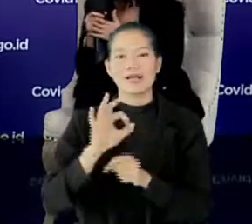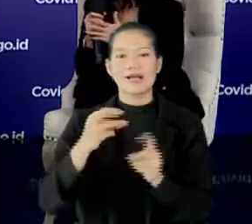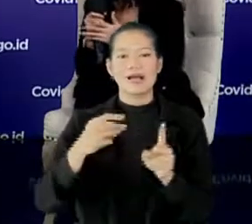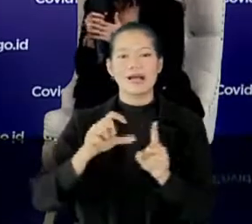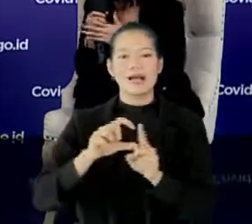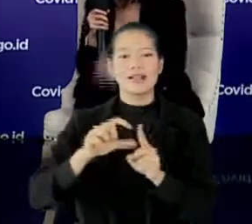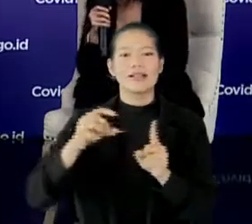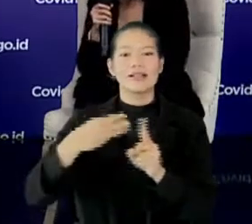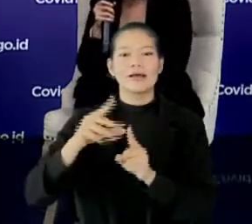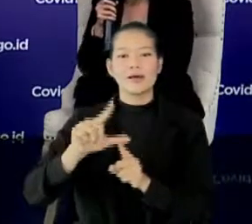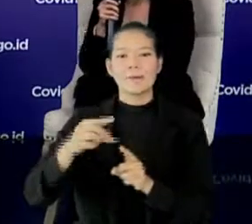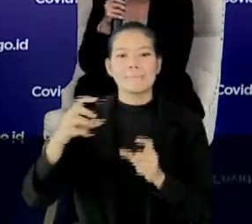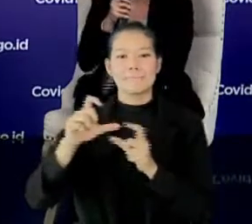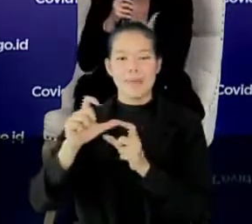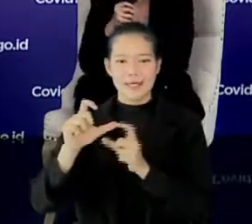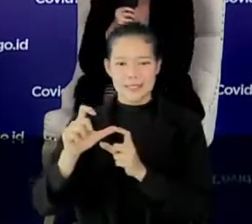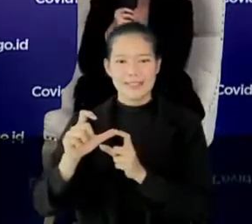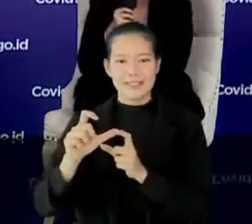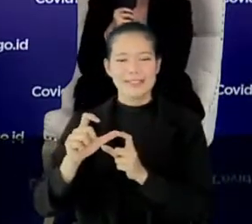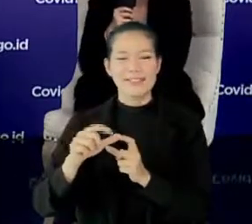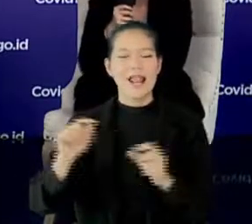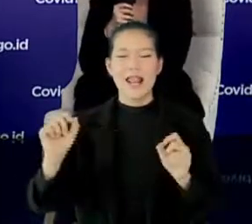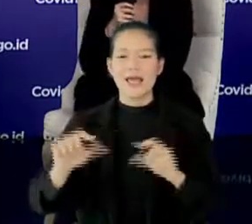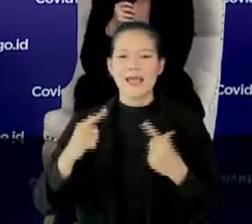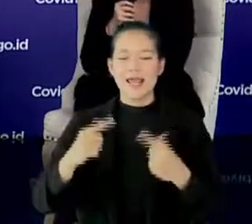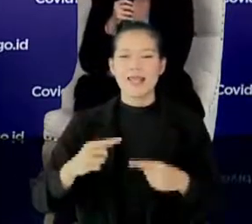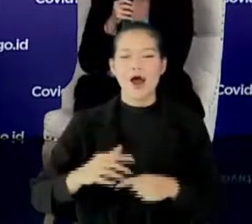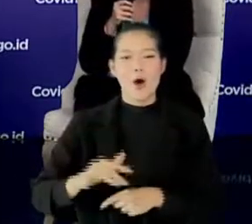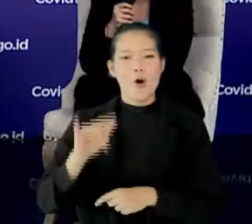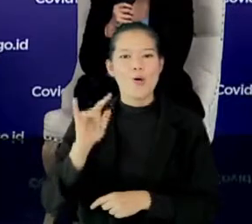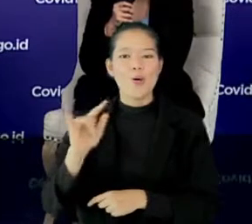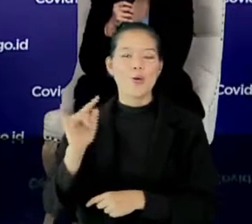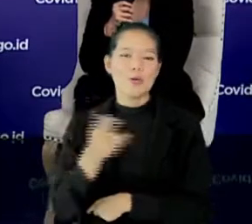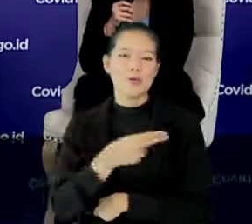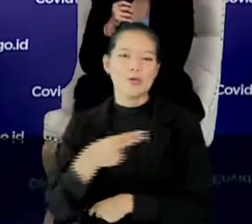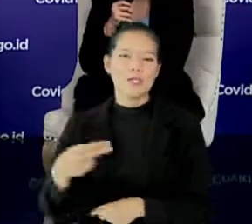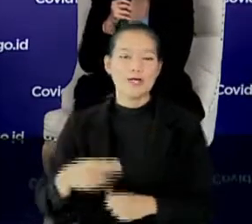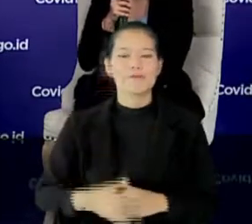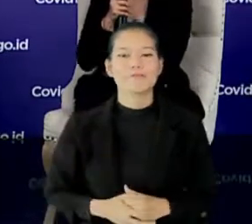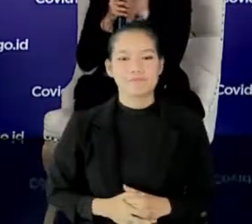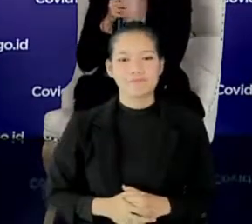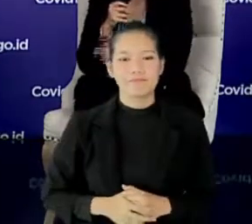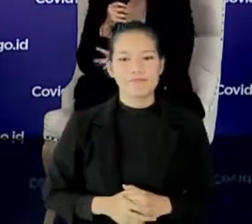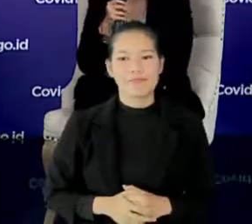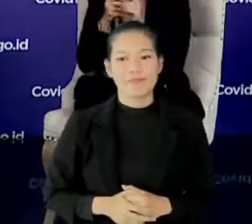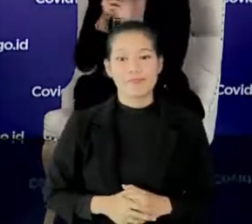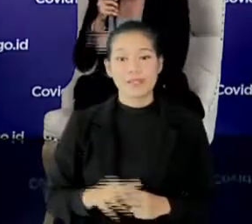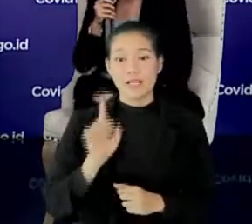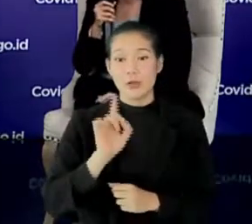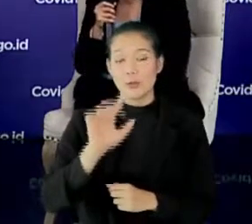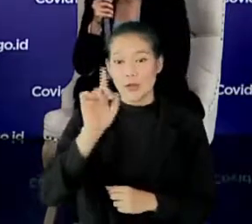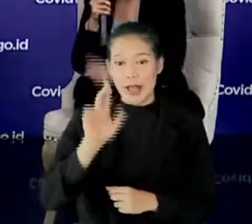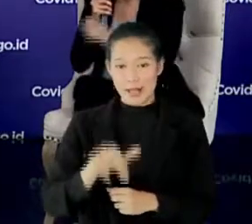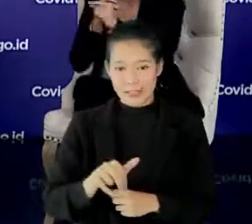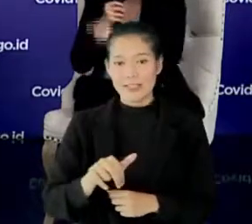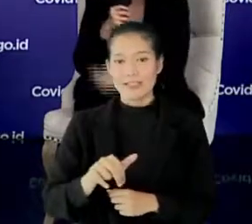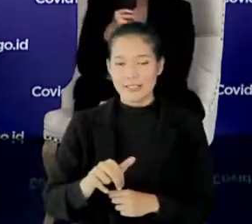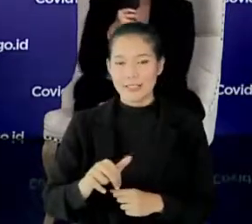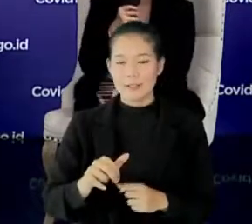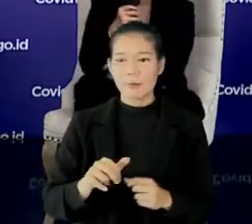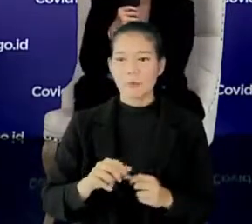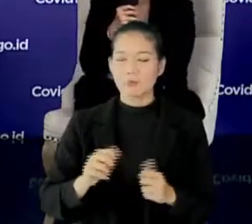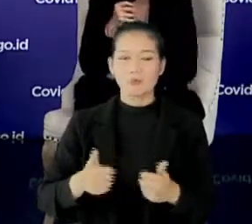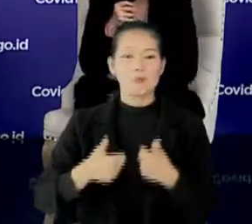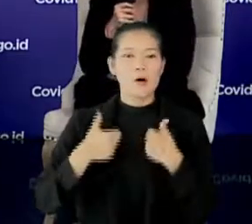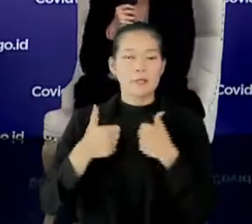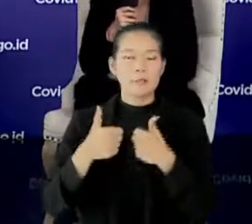tangannya dulu, ini ada legenda rock tanah air kita. Dan tidak lupa juga ada satu lagi nih, gak kalah